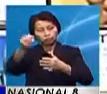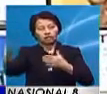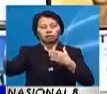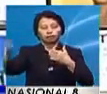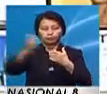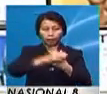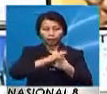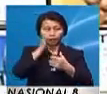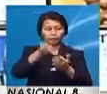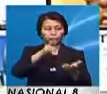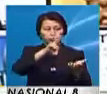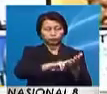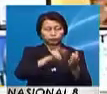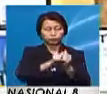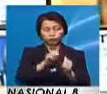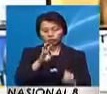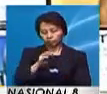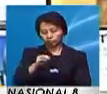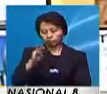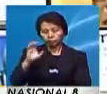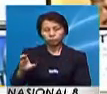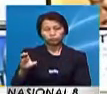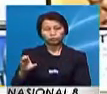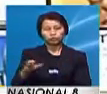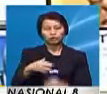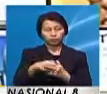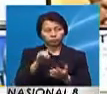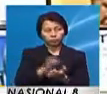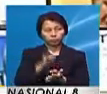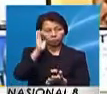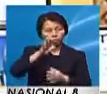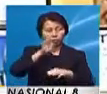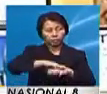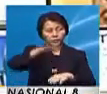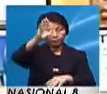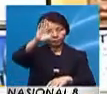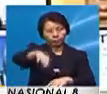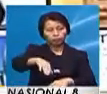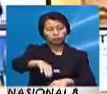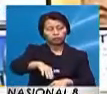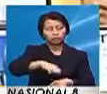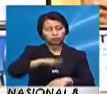akan mendaftar dengan MMC. Lepas itu, dia akan dipanggil oleh